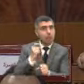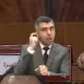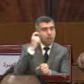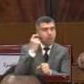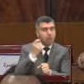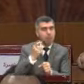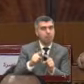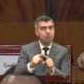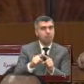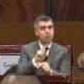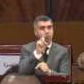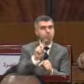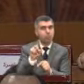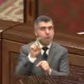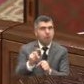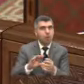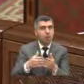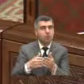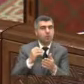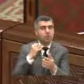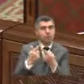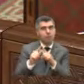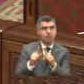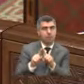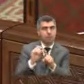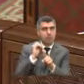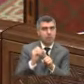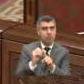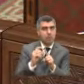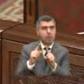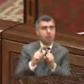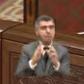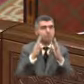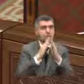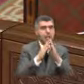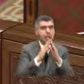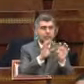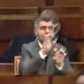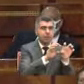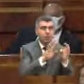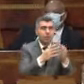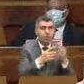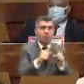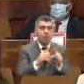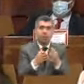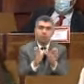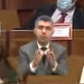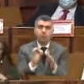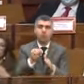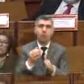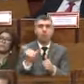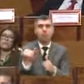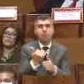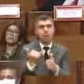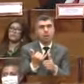والجماعات الترابية بإيجاد بدائل، كما درتوا الروكازمون البرارك وخدمتوا فيهم، خصكم تفتحوا هذا البرش دابا وديروا الروكازمون لهاد